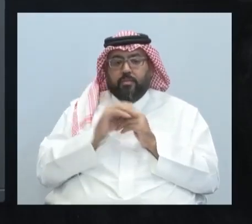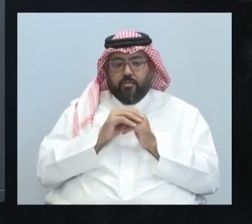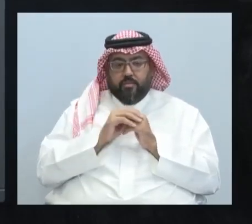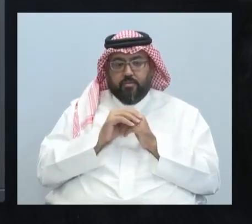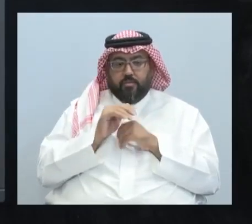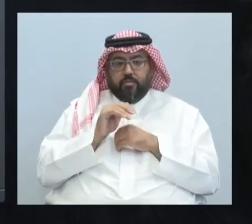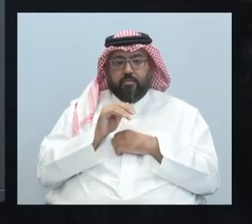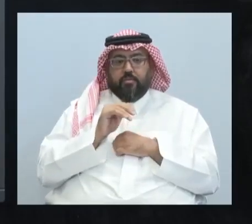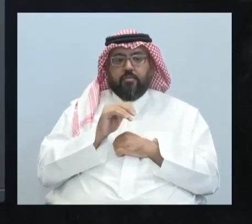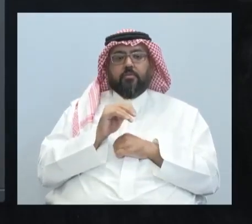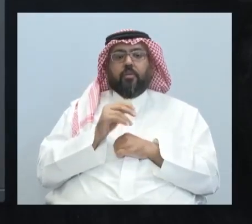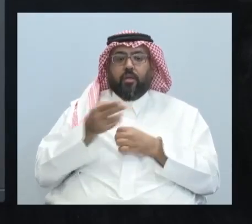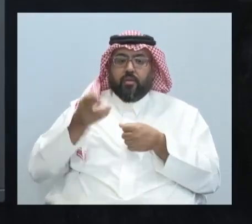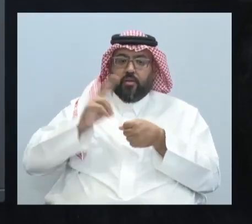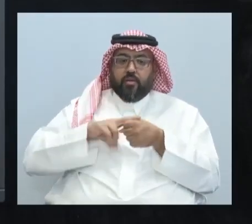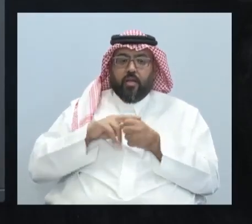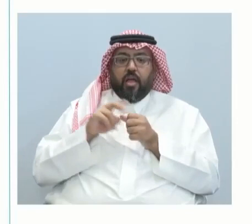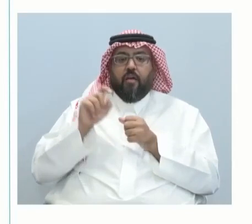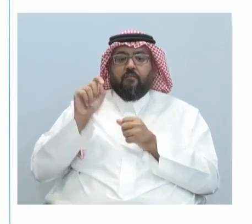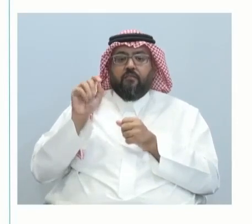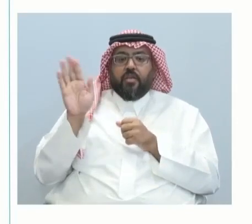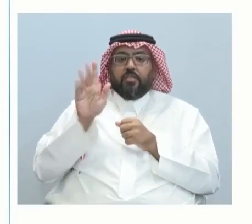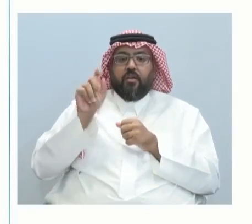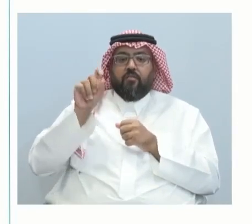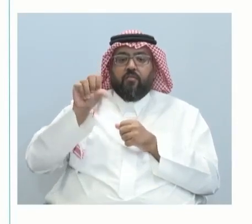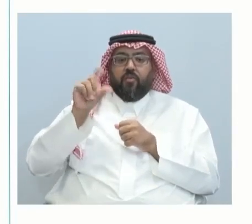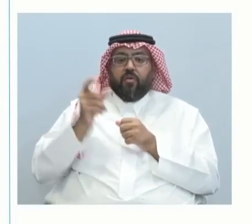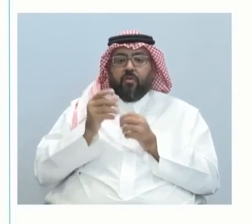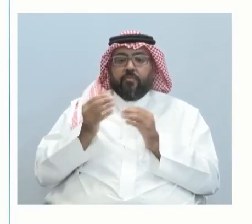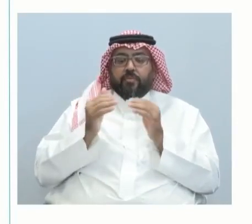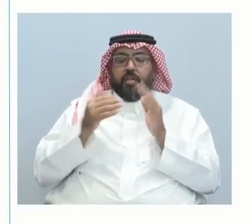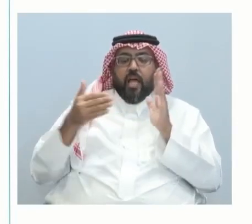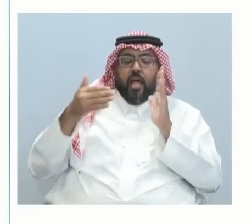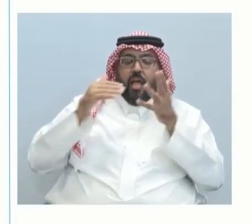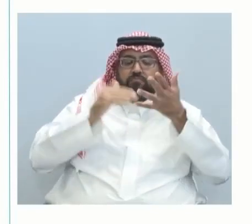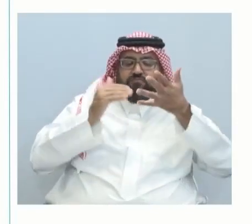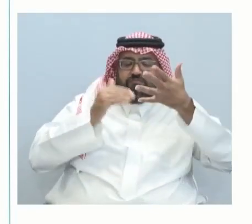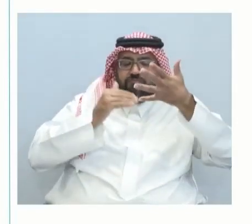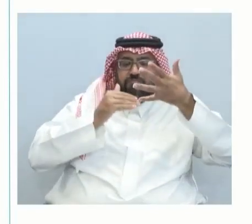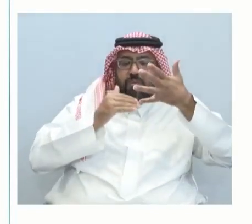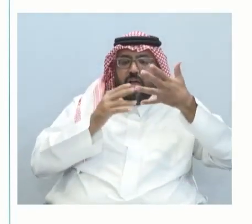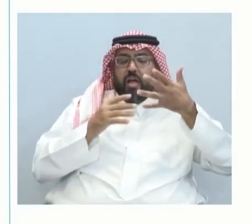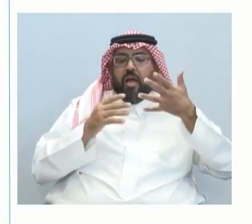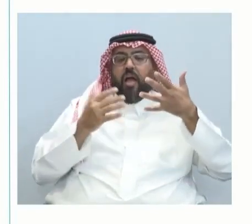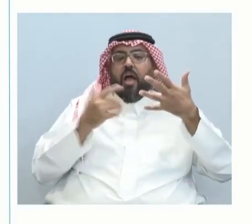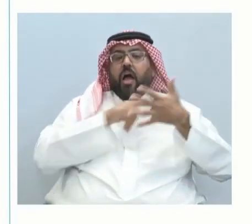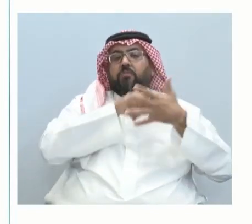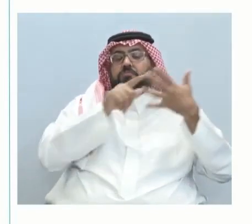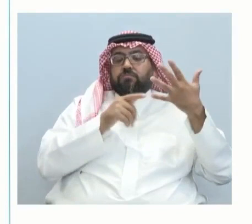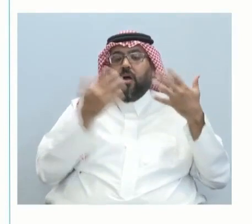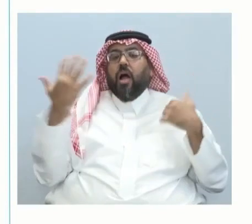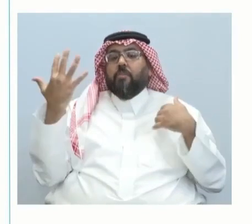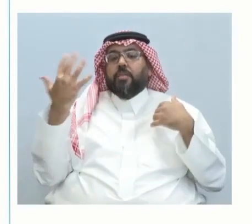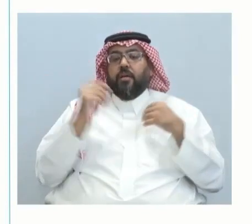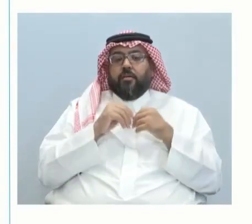لوس لو ارجع للفسفور ساجد انه الكترونات التكافؤ في المستوى الاخير عندي كم عندي خمسه فبيكون